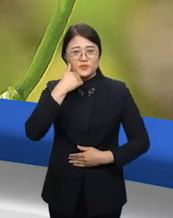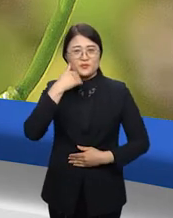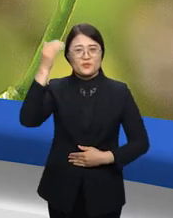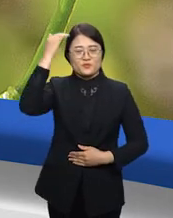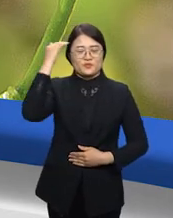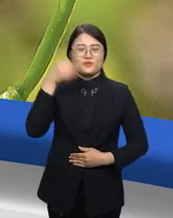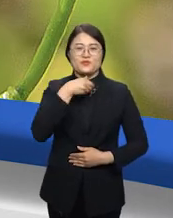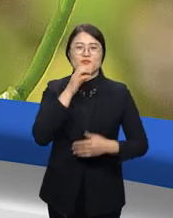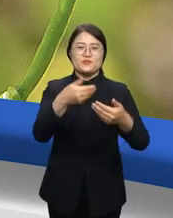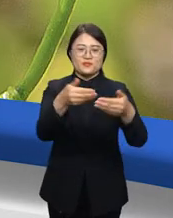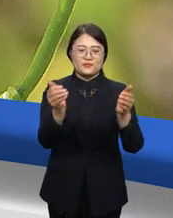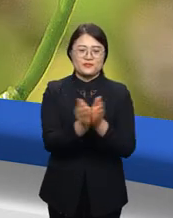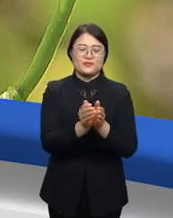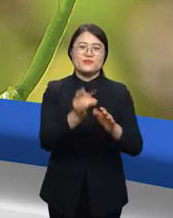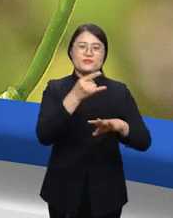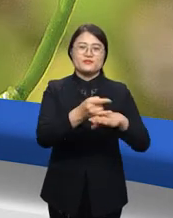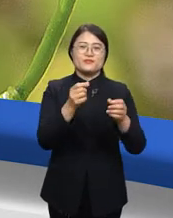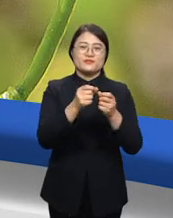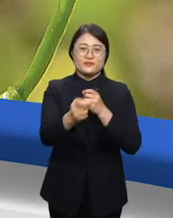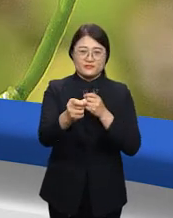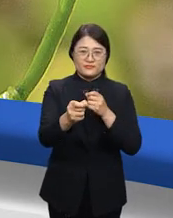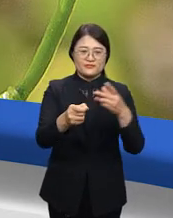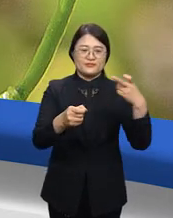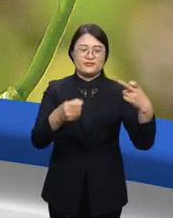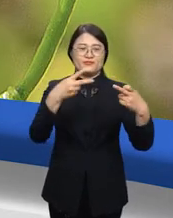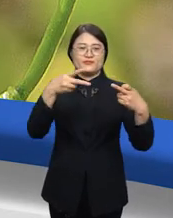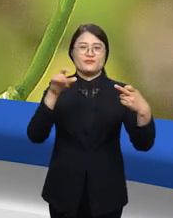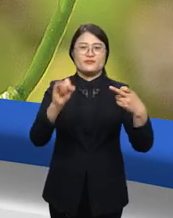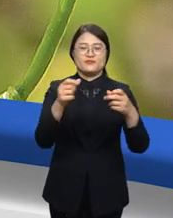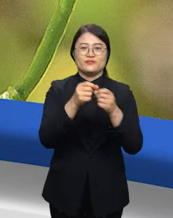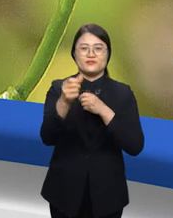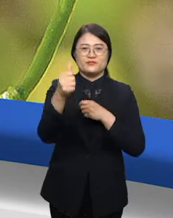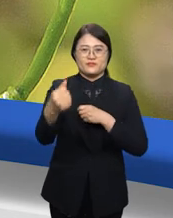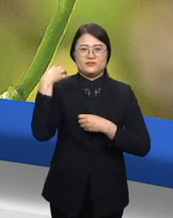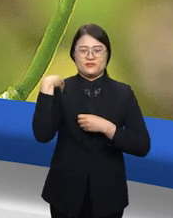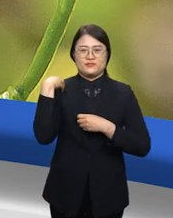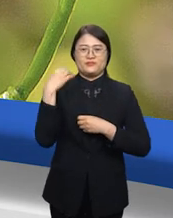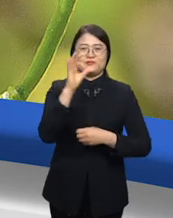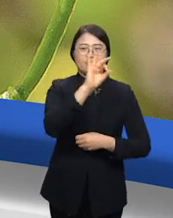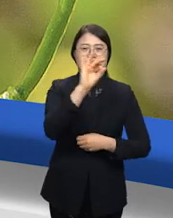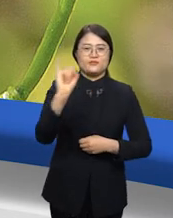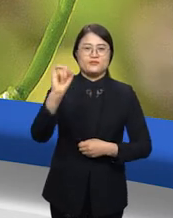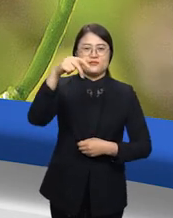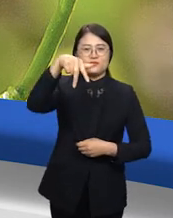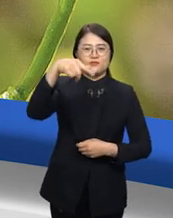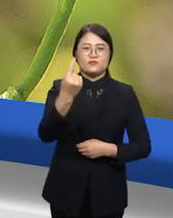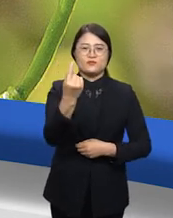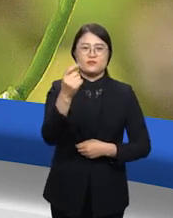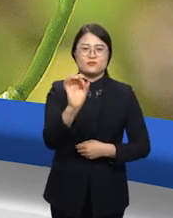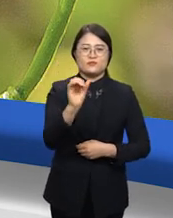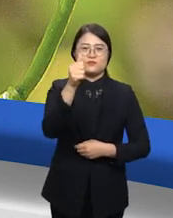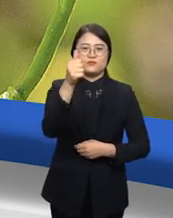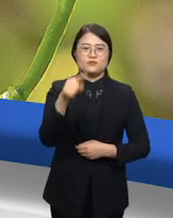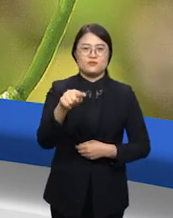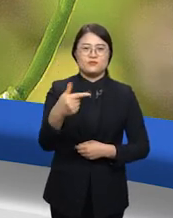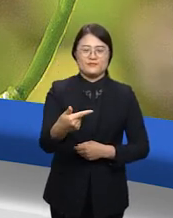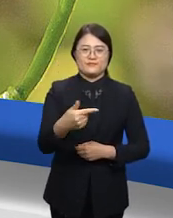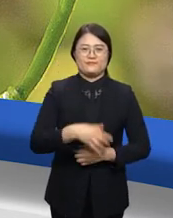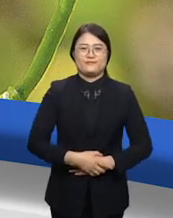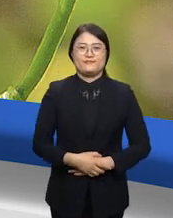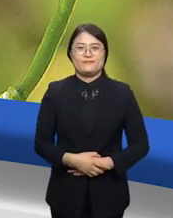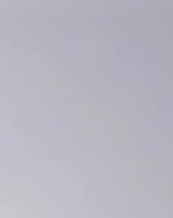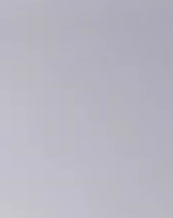시간입니다. 오늘 인터뷰 주인공은 대한노인회 의왕시 지회 12대 지회장을 맡고 있는 이종훈